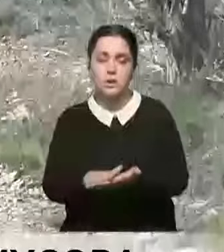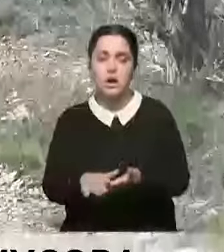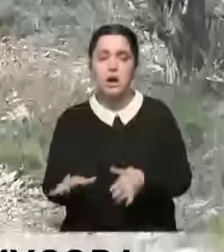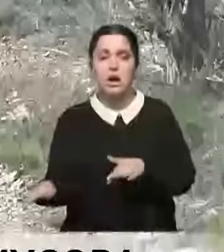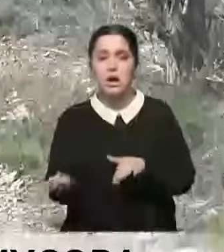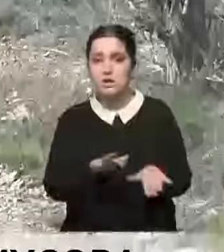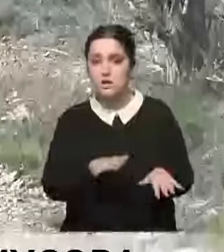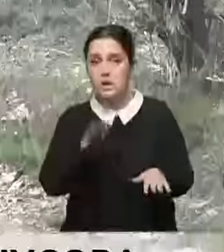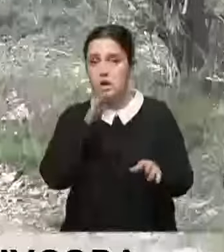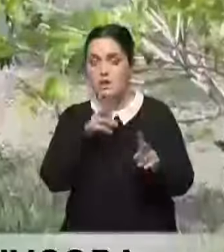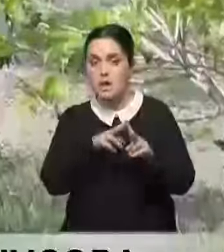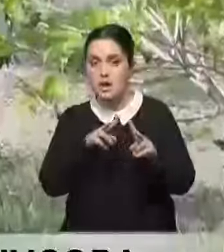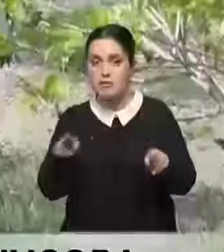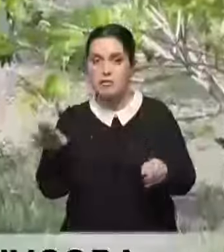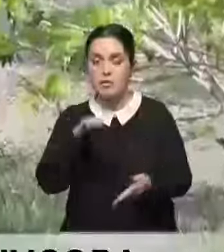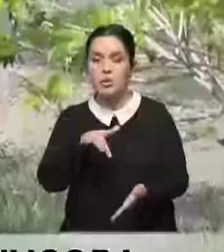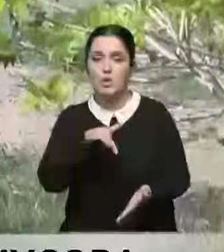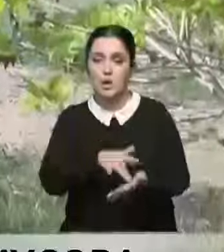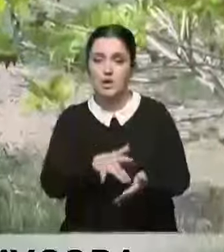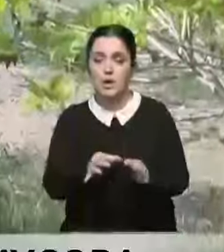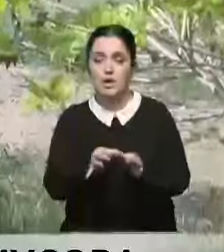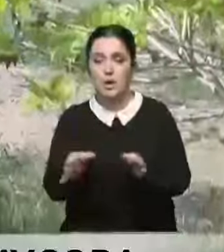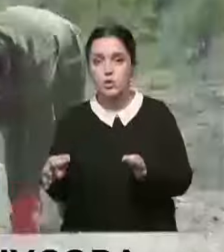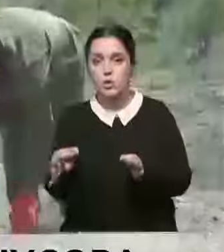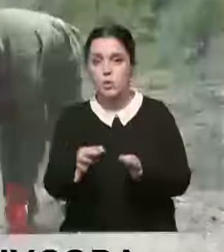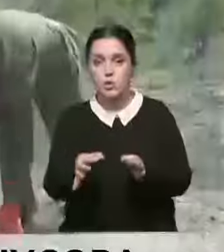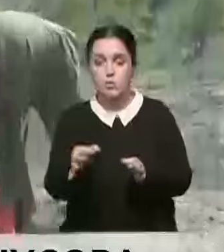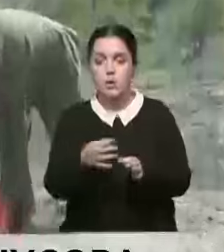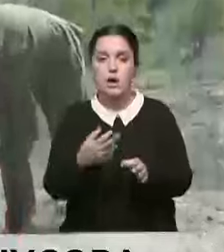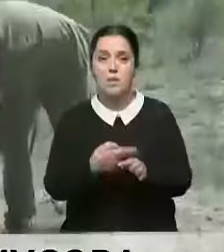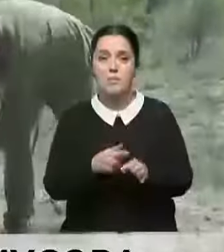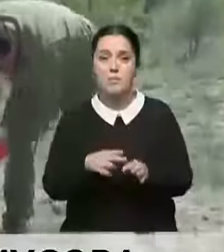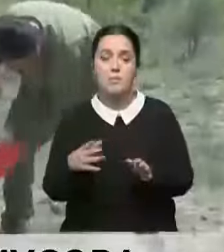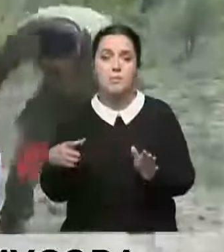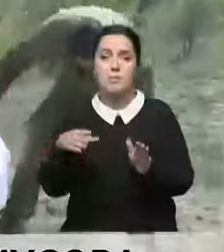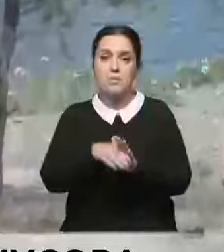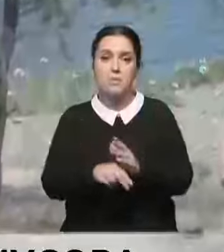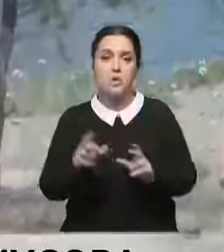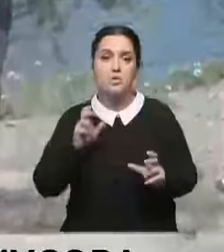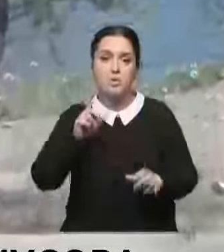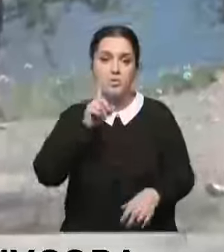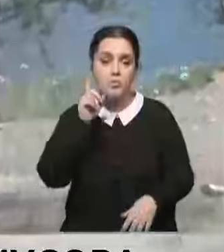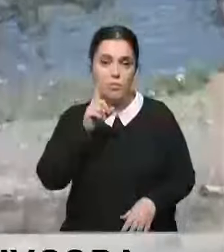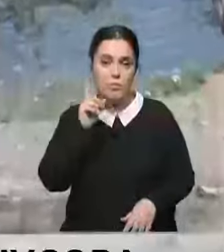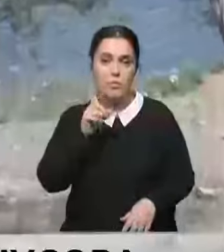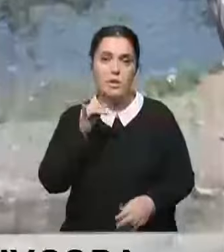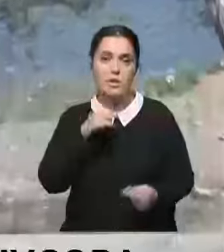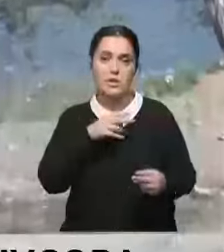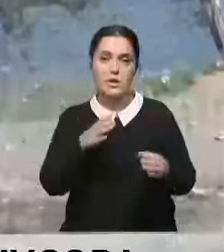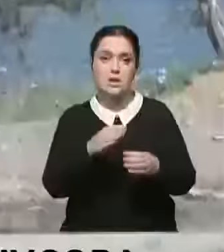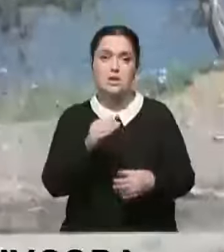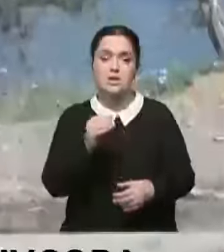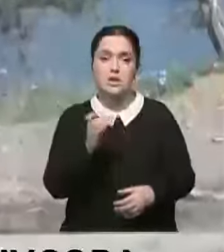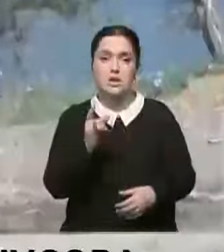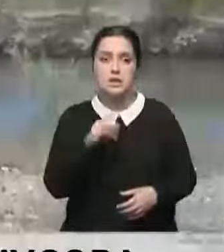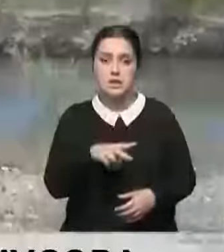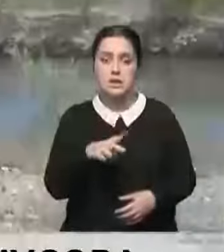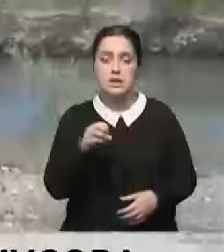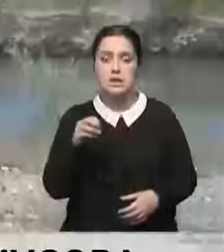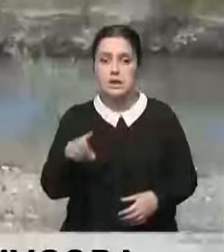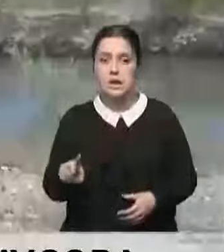Акцию одновременно провели во всех городах и районах области. К благому делу присоединились студенческая молодежь и трудовой отряд «Жасыл-Ель».